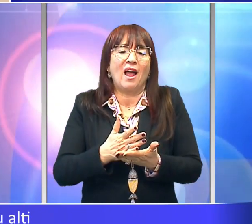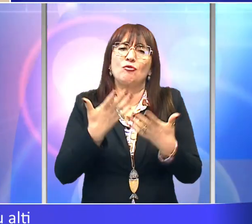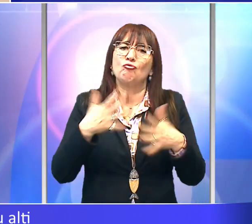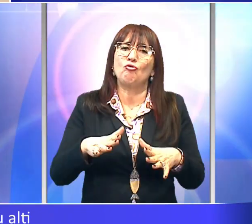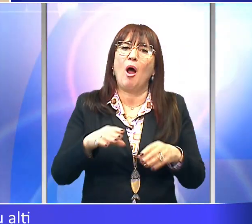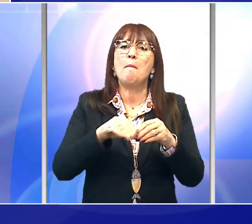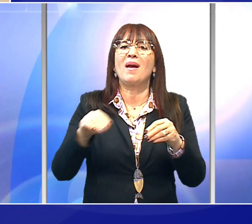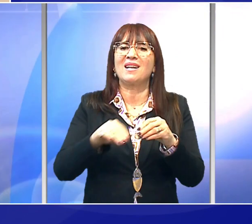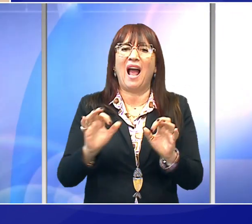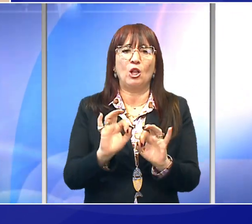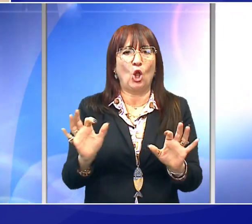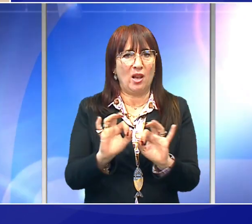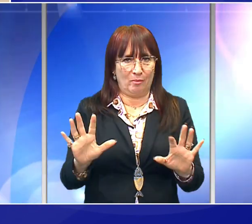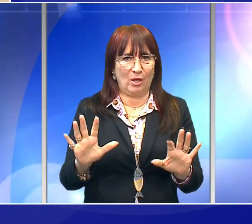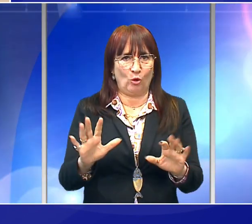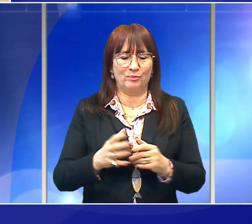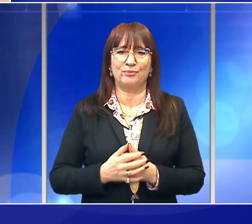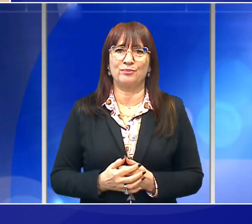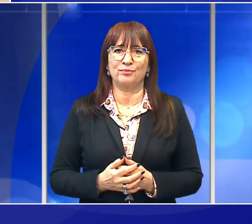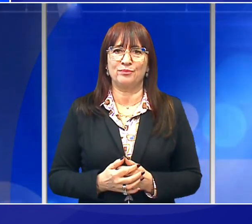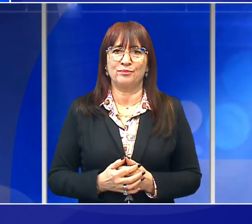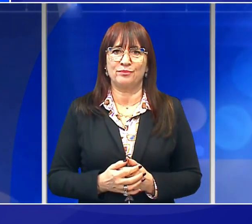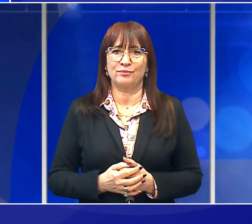passaggio al mercato libero.